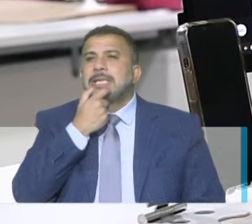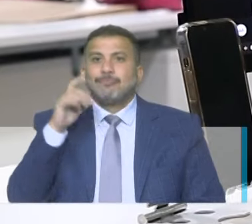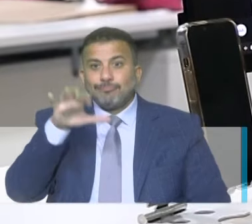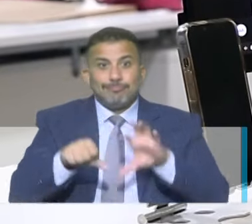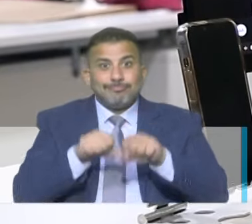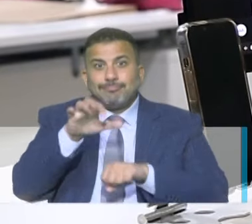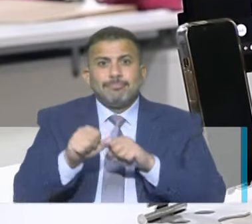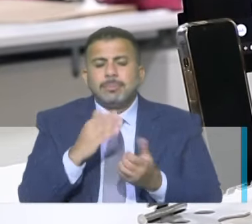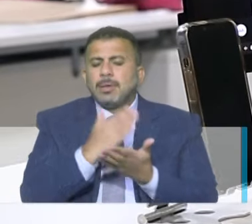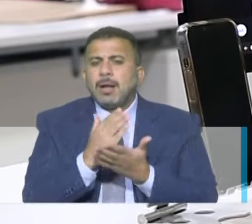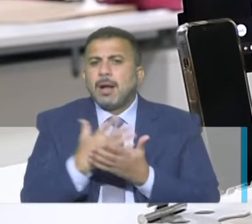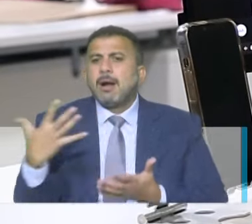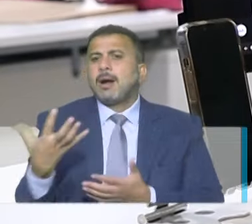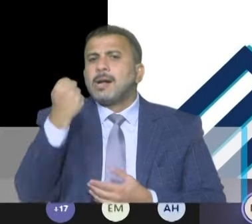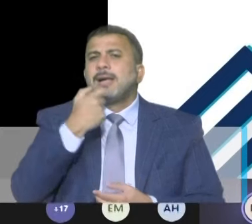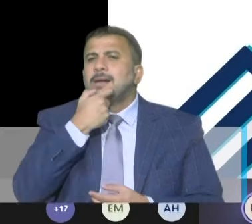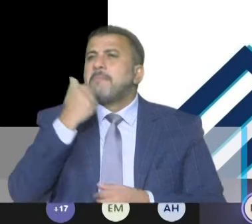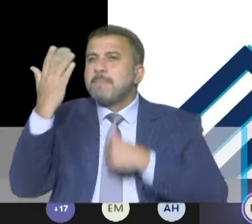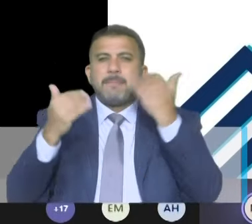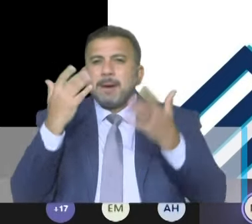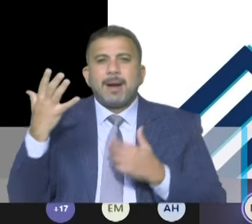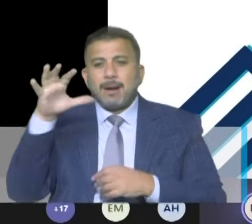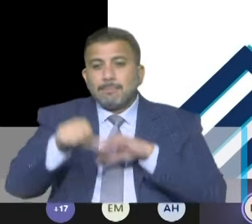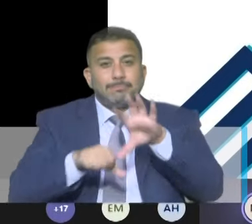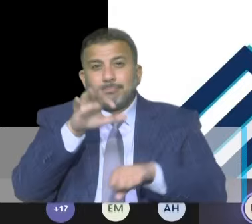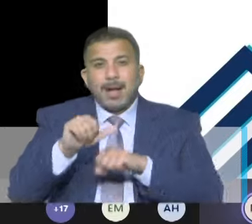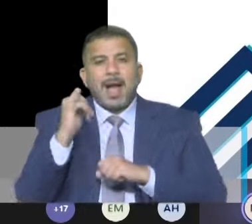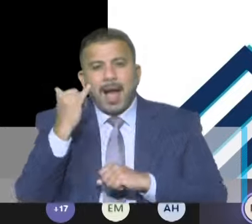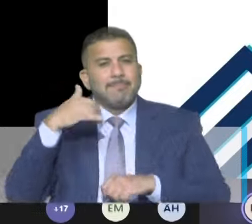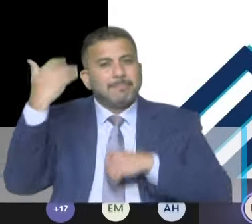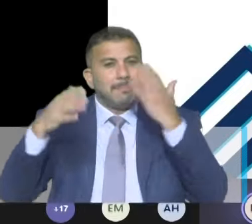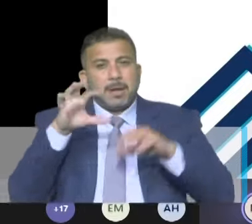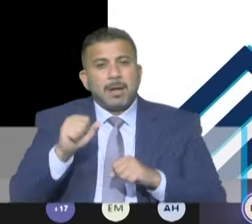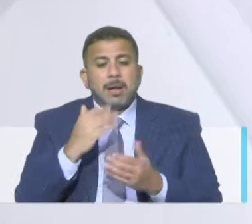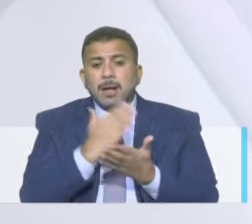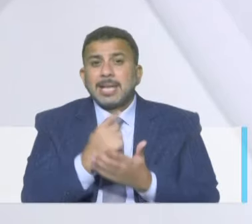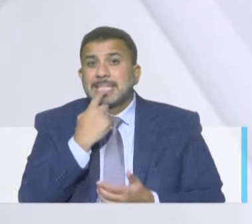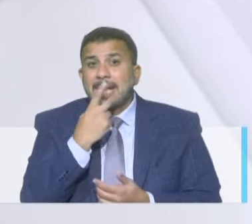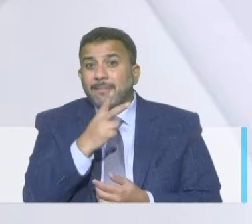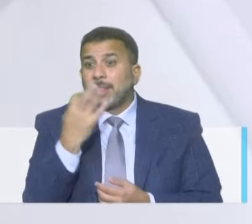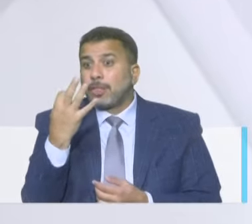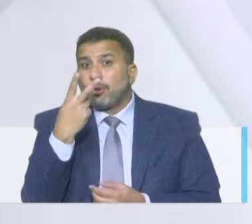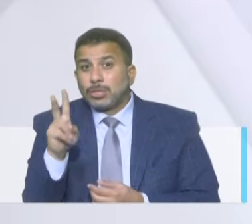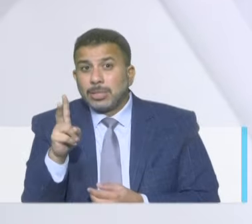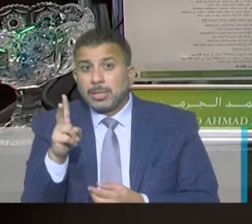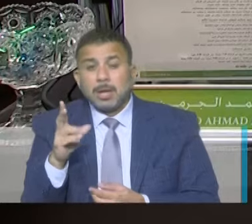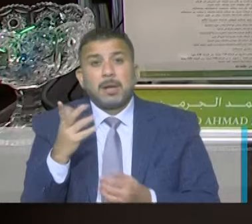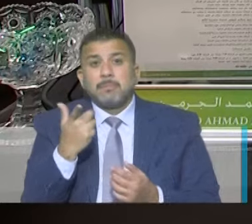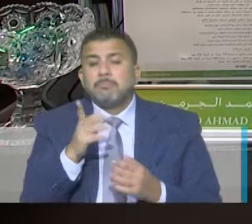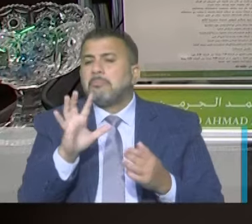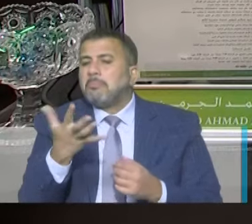حيث شكلت رخص التملك الأجنبي 13% من إجمالي الرخص في 2023